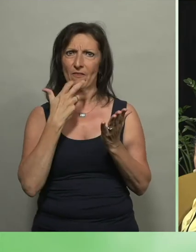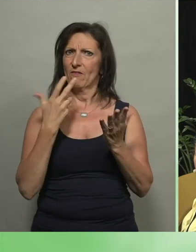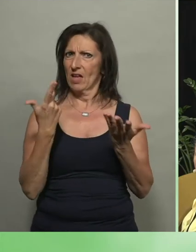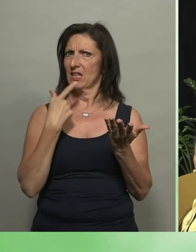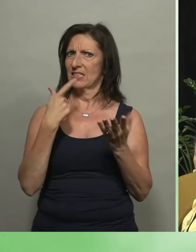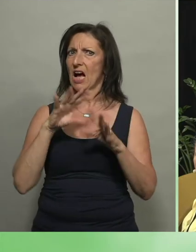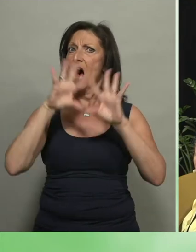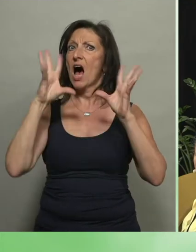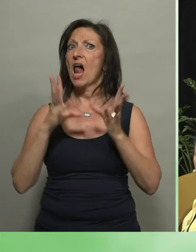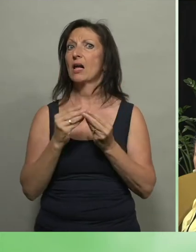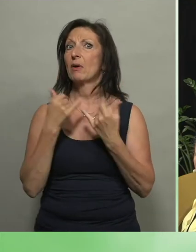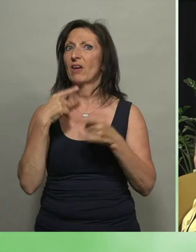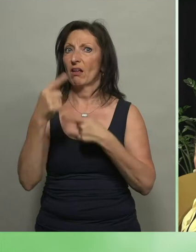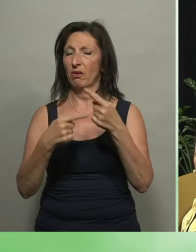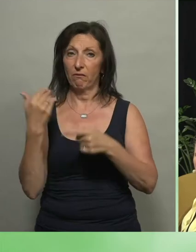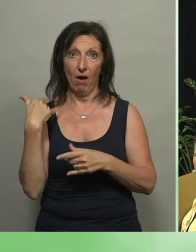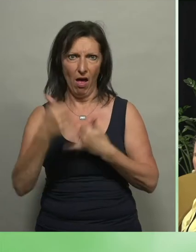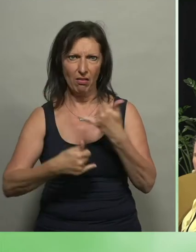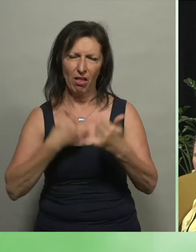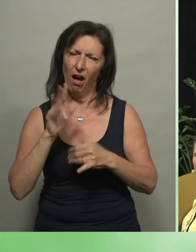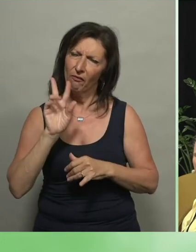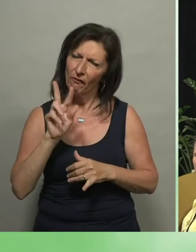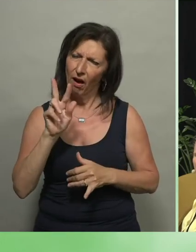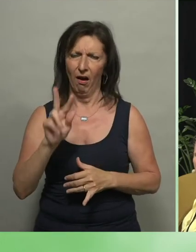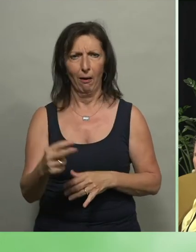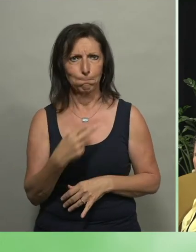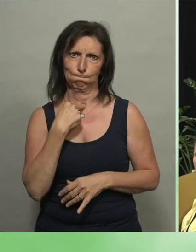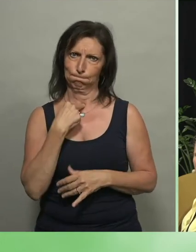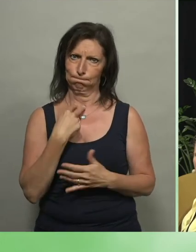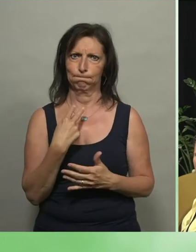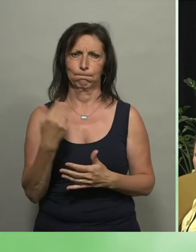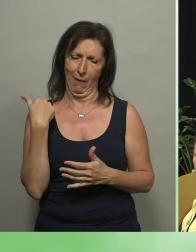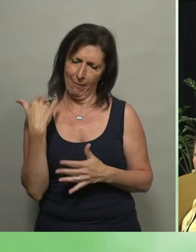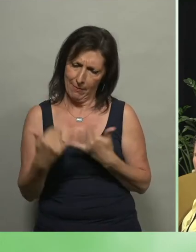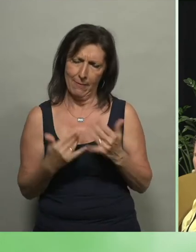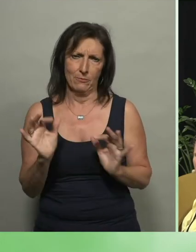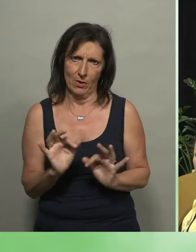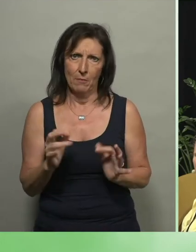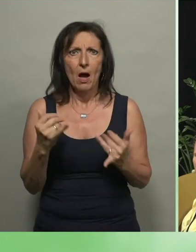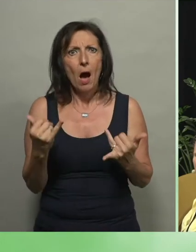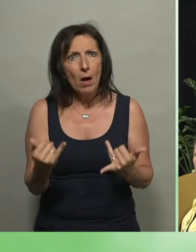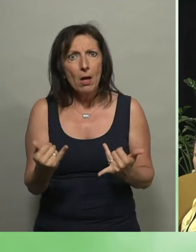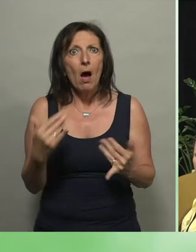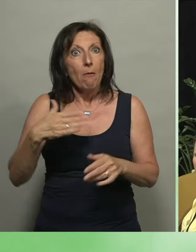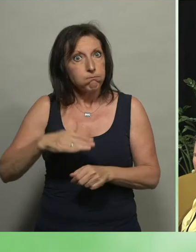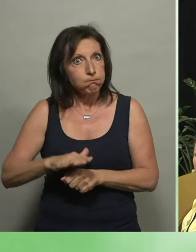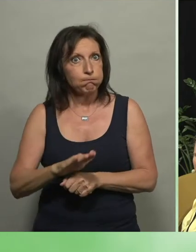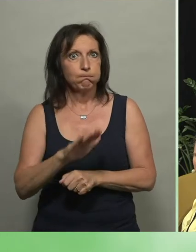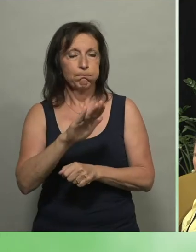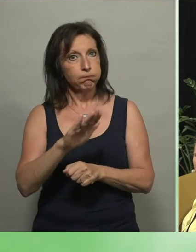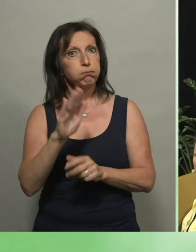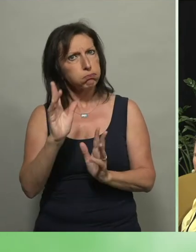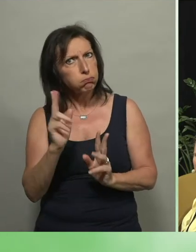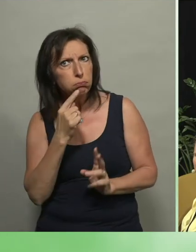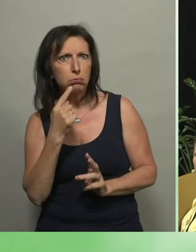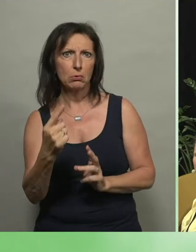Entwicklung, glücklicherweise nach einem sehr schwierigen Jahr im letzten Jahr doch wieder eine einigermaßen gute Entwicklung,